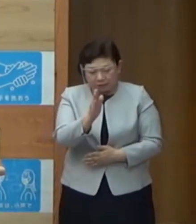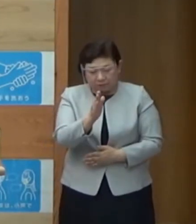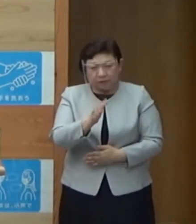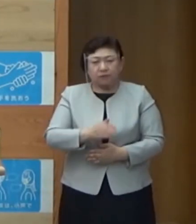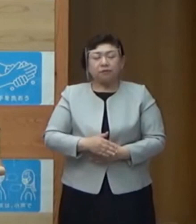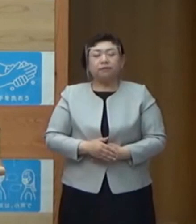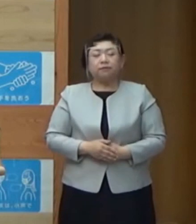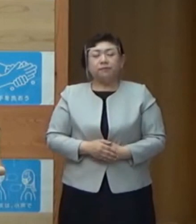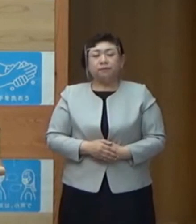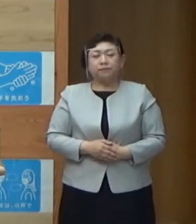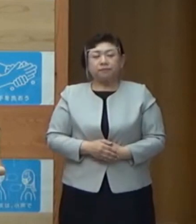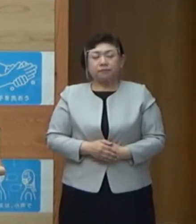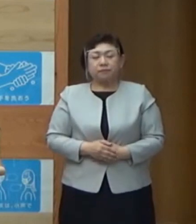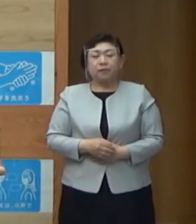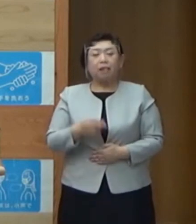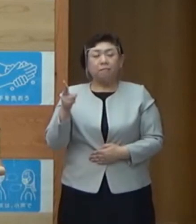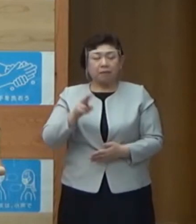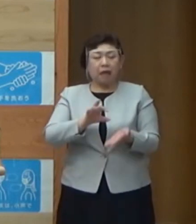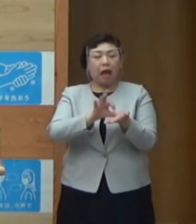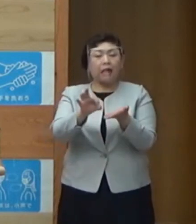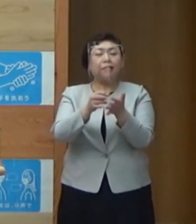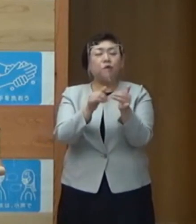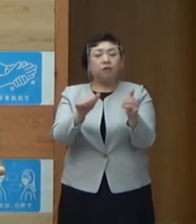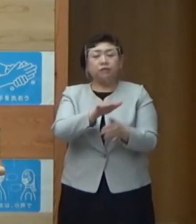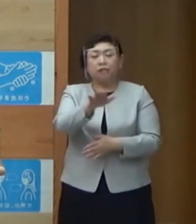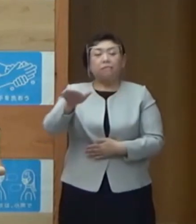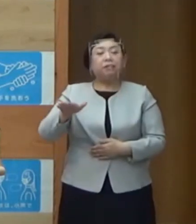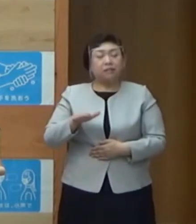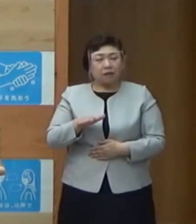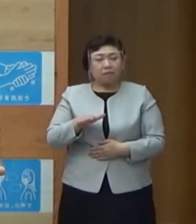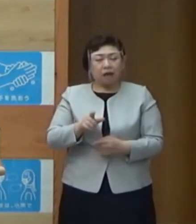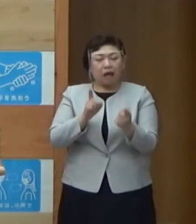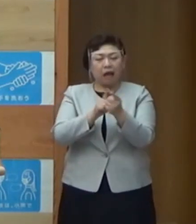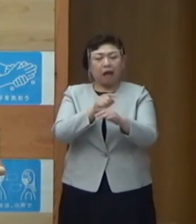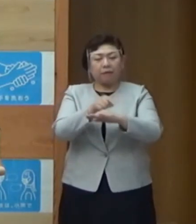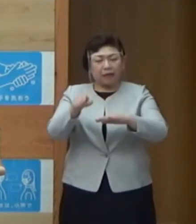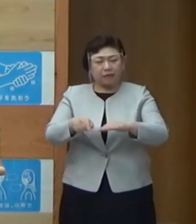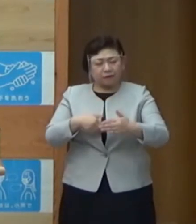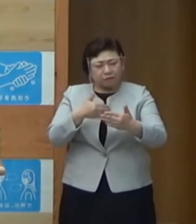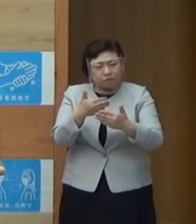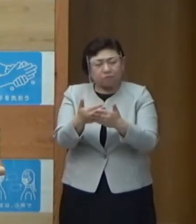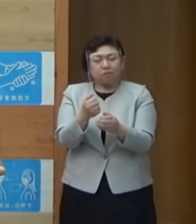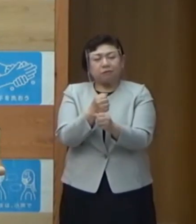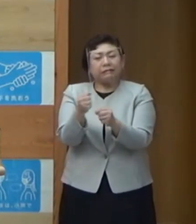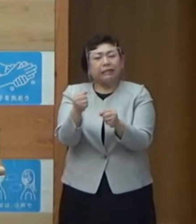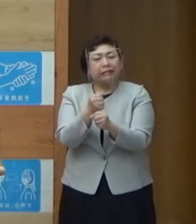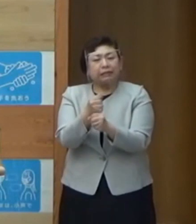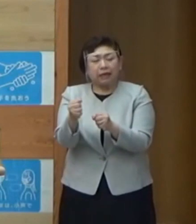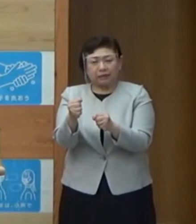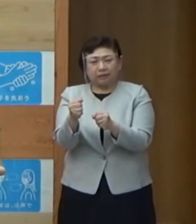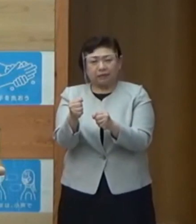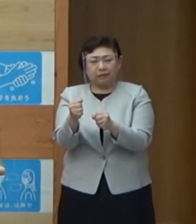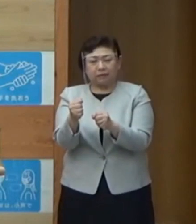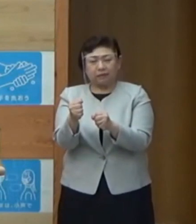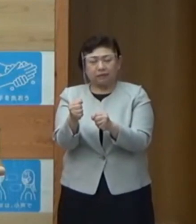し上げます。また利用者の皆様には対策が徹底されていない